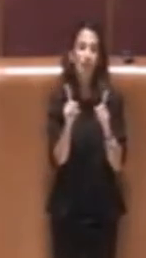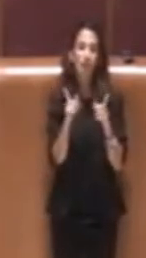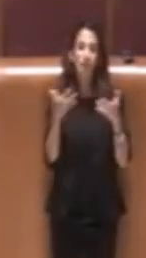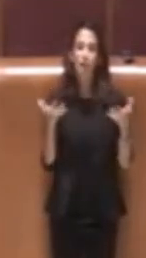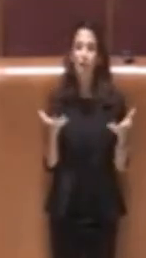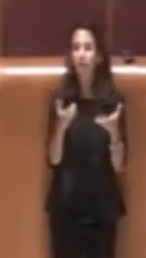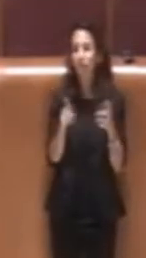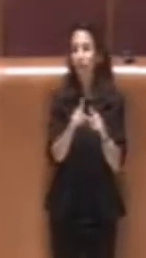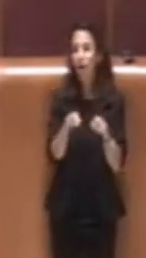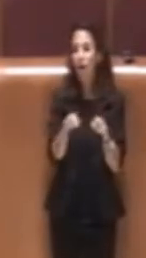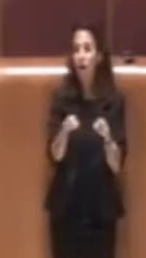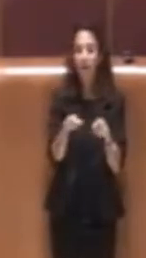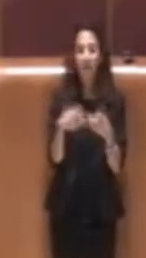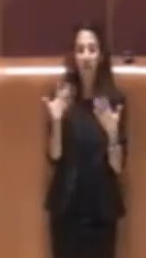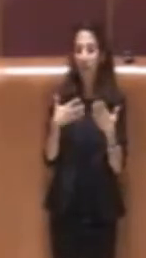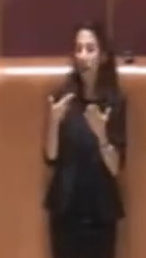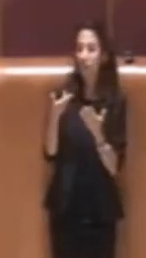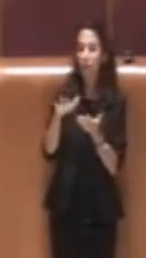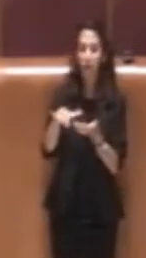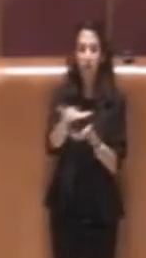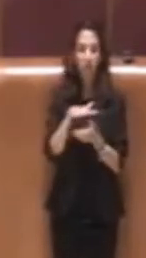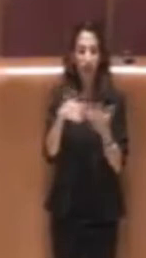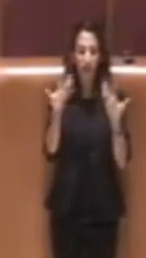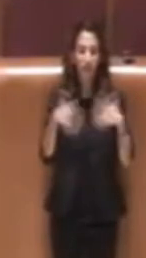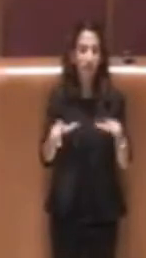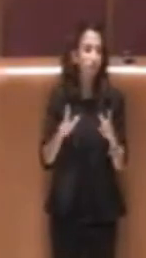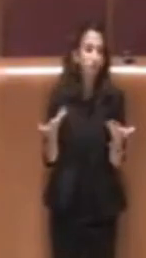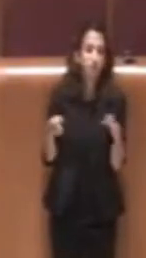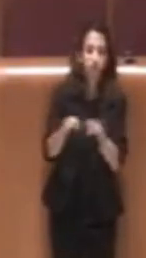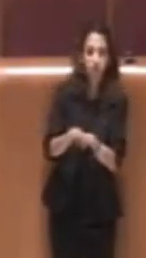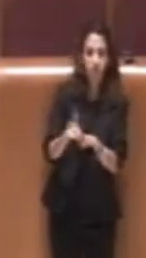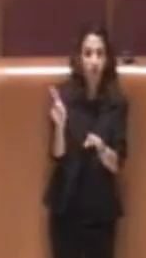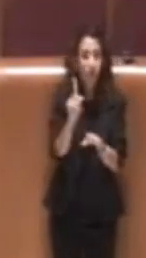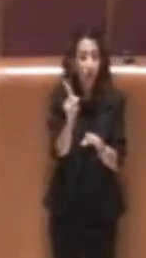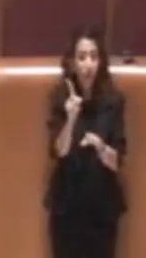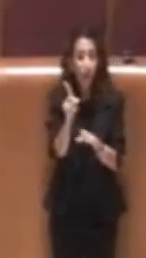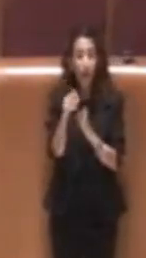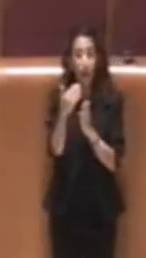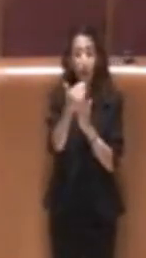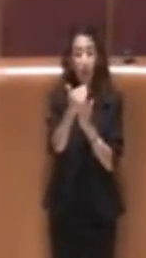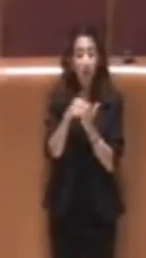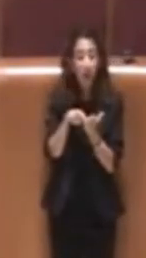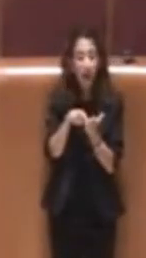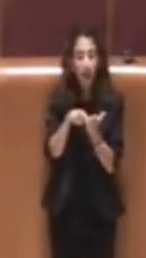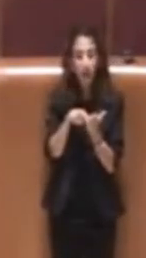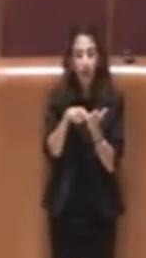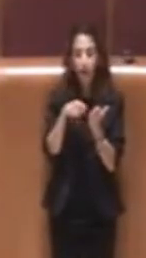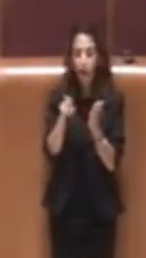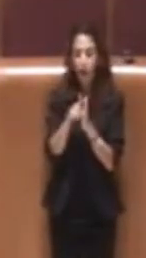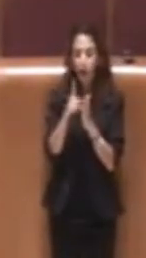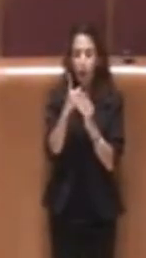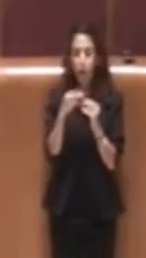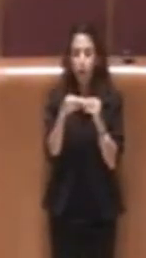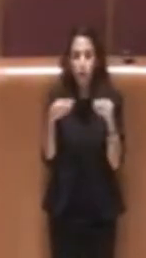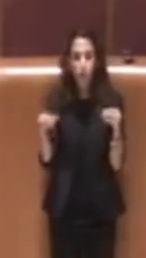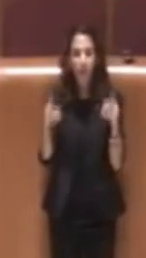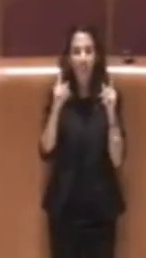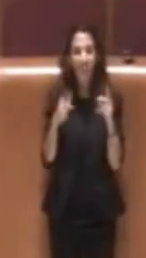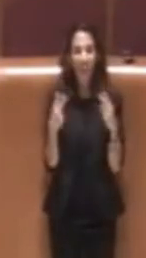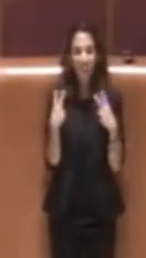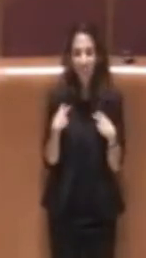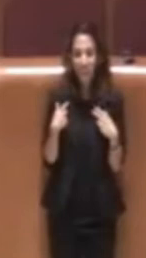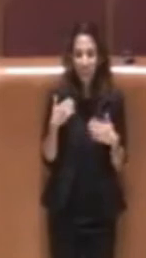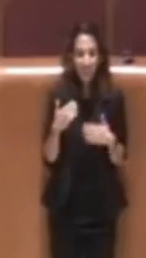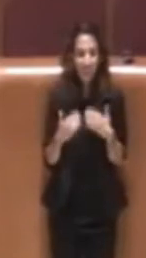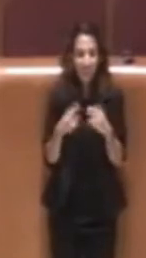momento in cui si è pianificato finisce lì. Il piano deve essere uno strumento che deve vivere e deve vivere con la partecipazione